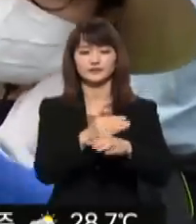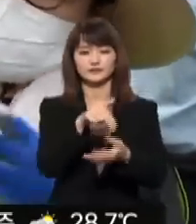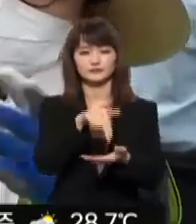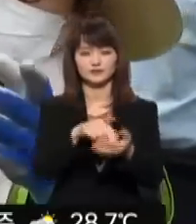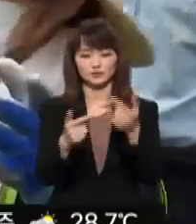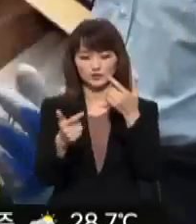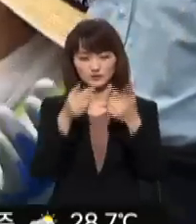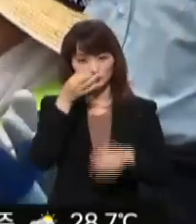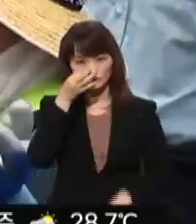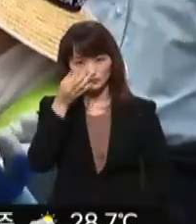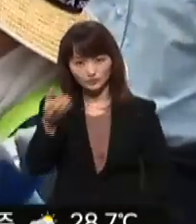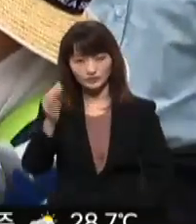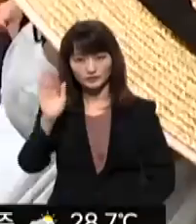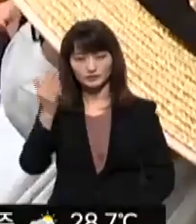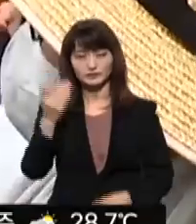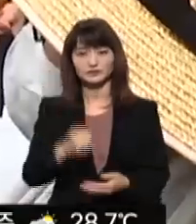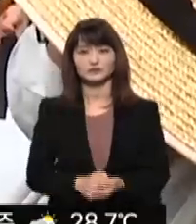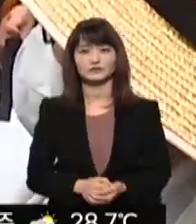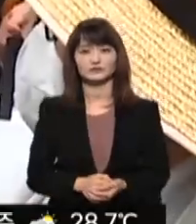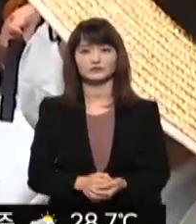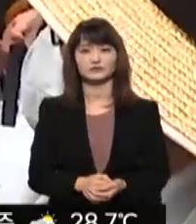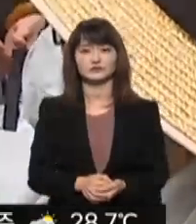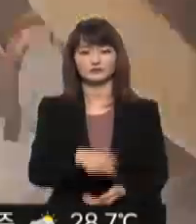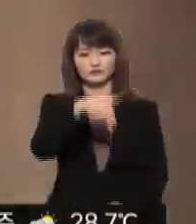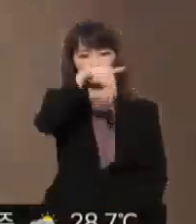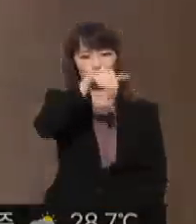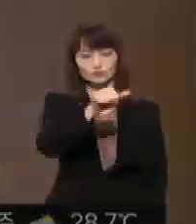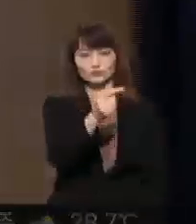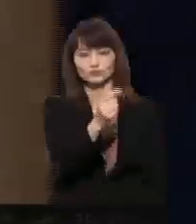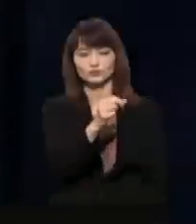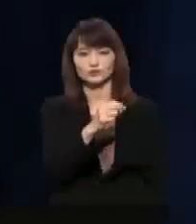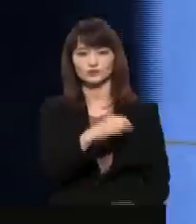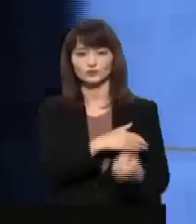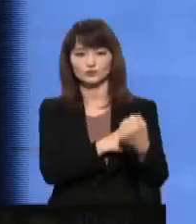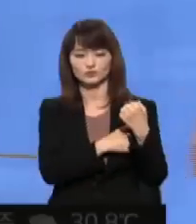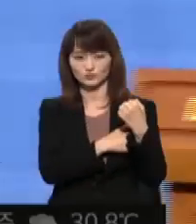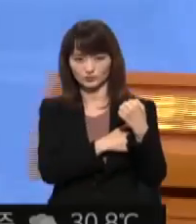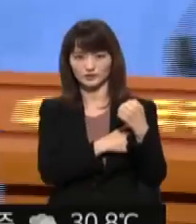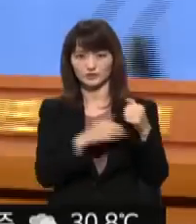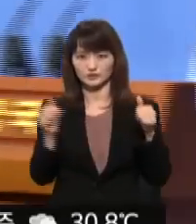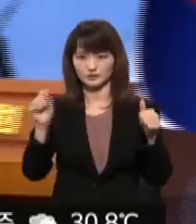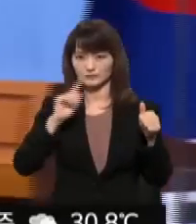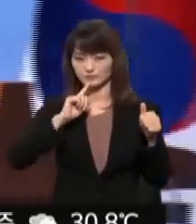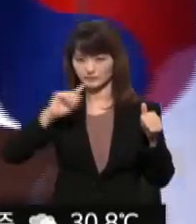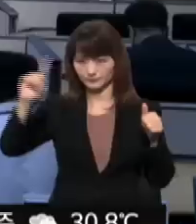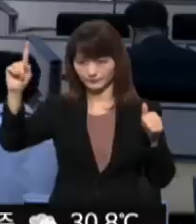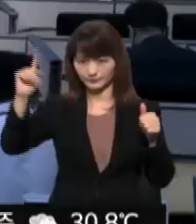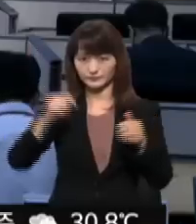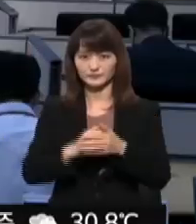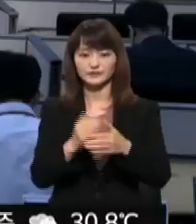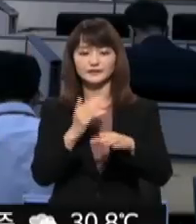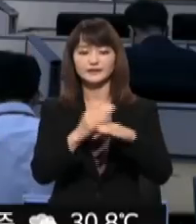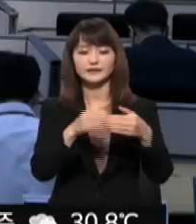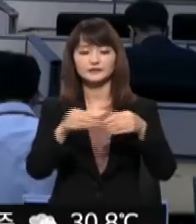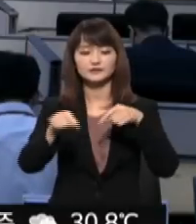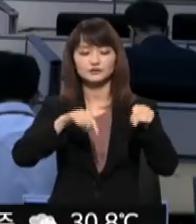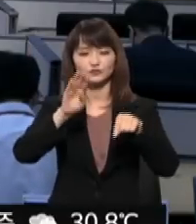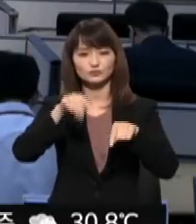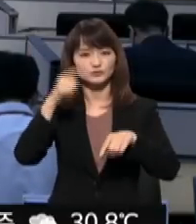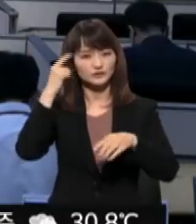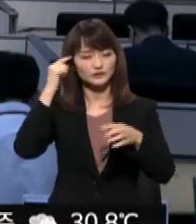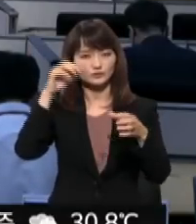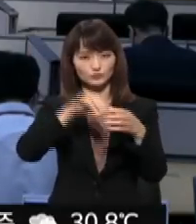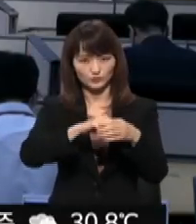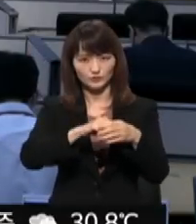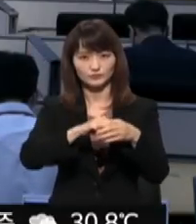조호형 비대위원장이 집권으로 이거를 회부를 한 거거든요 그렇기 때문에 당치도부의 의지가 좀 담긴 것이어서